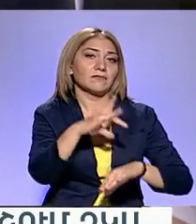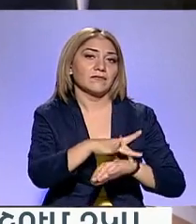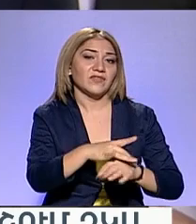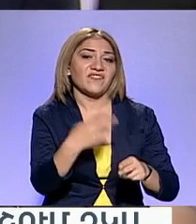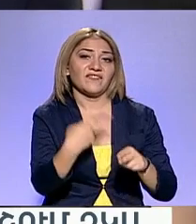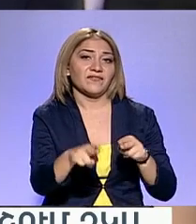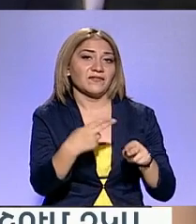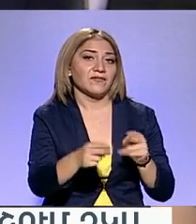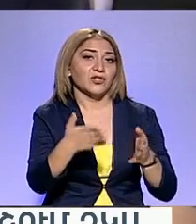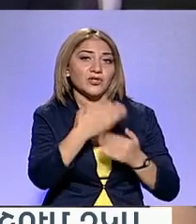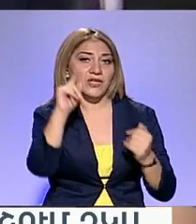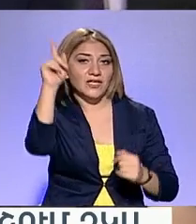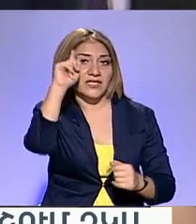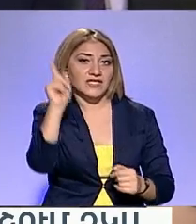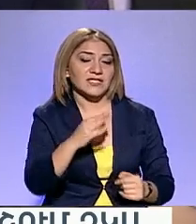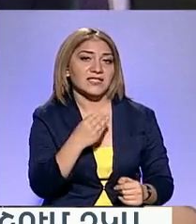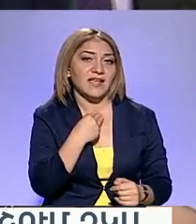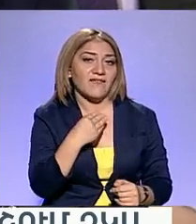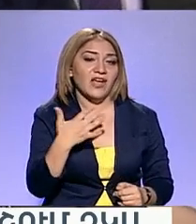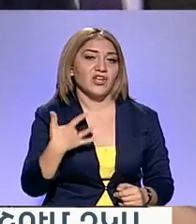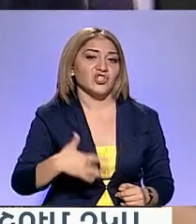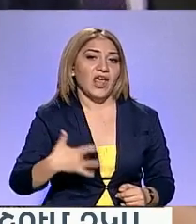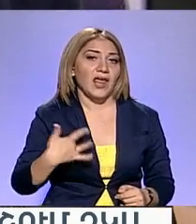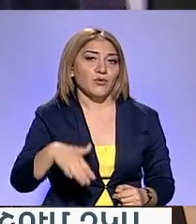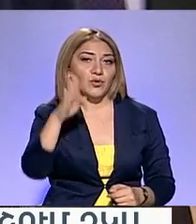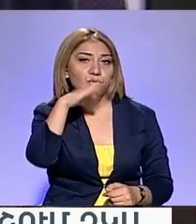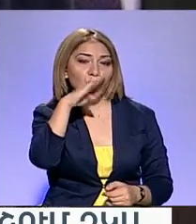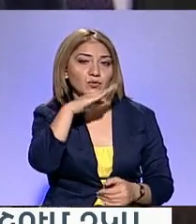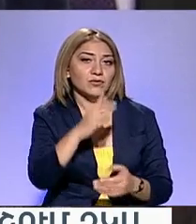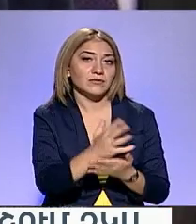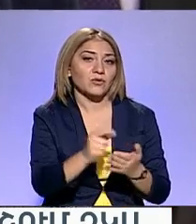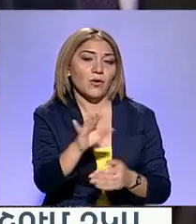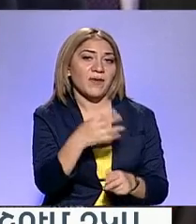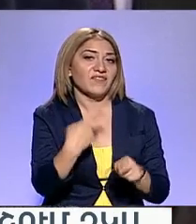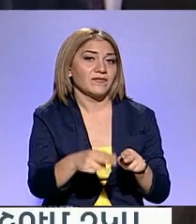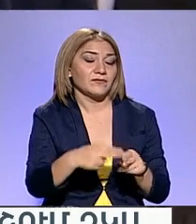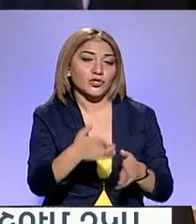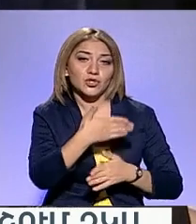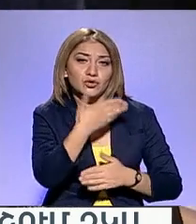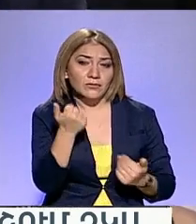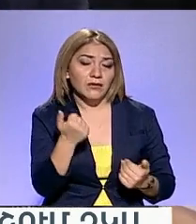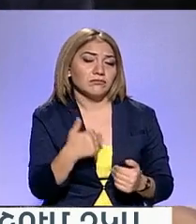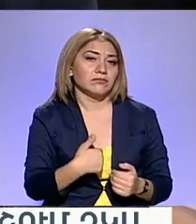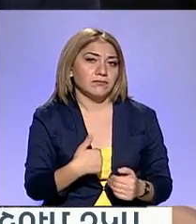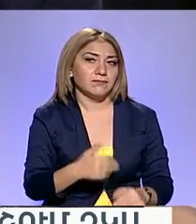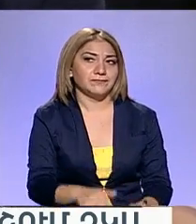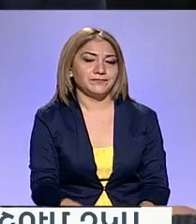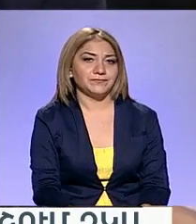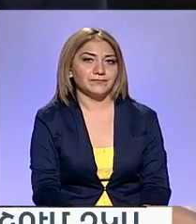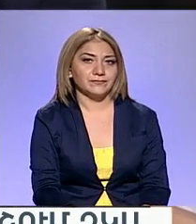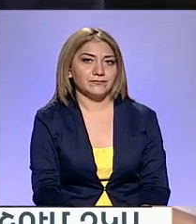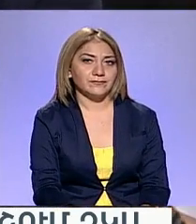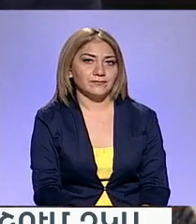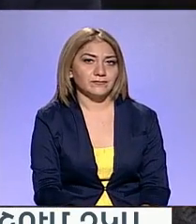անվտանգ է Սևանի համար եւ Ջերմուկի ջրերի ու ջրահավաք ավազանի համար, մենք հաշվի առնելով